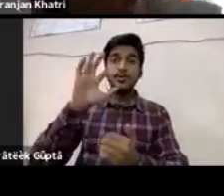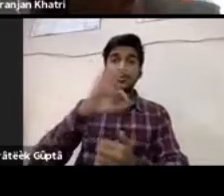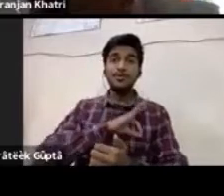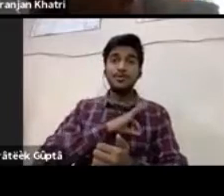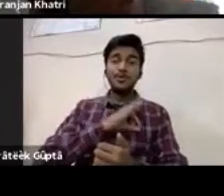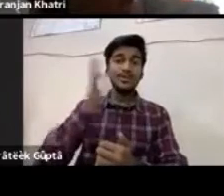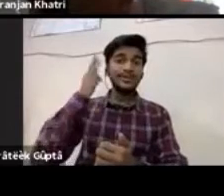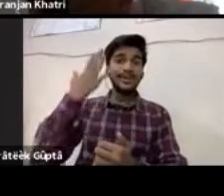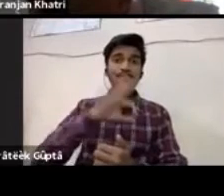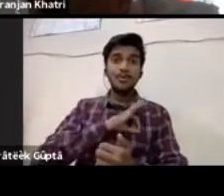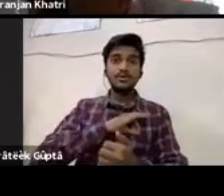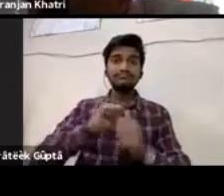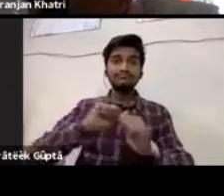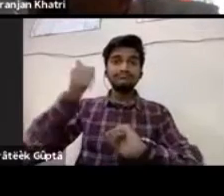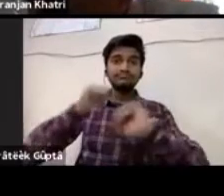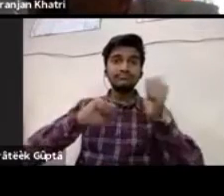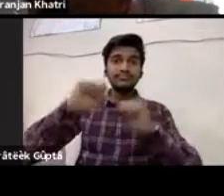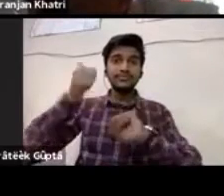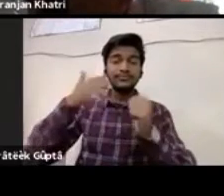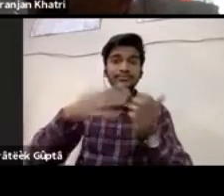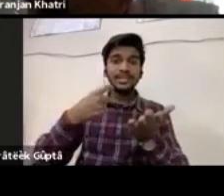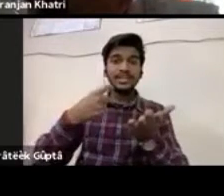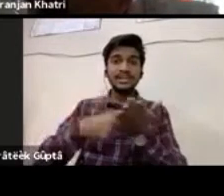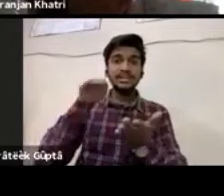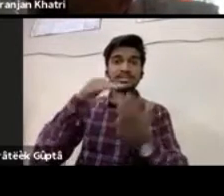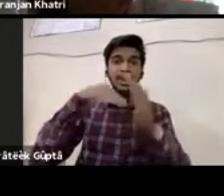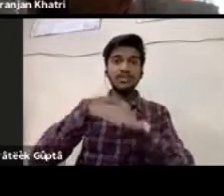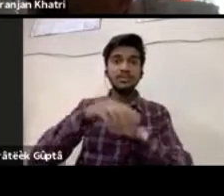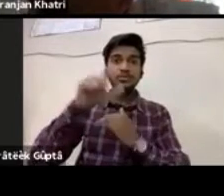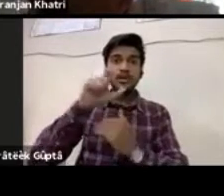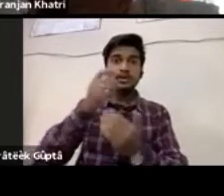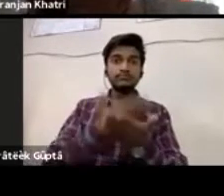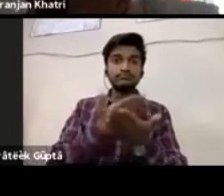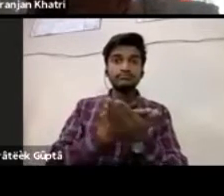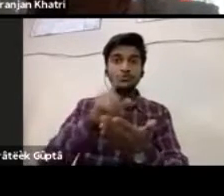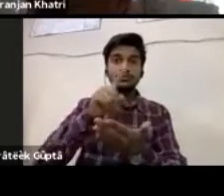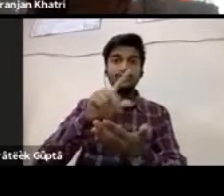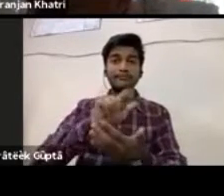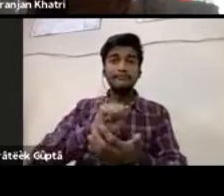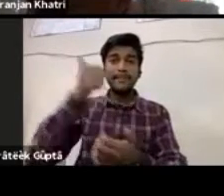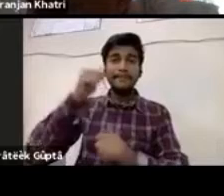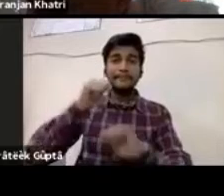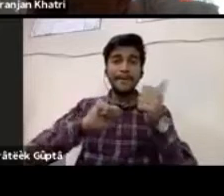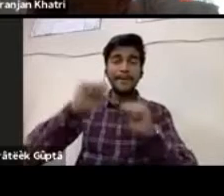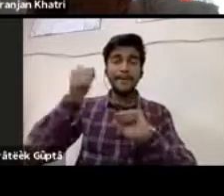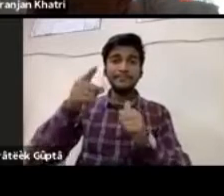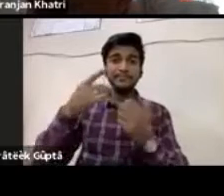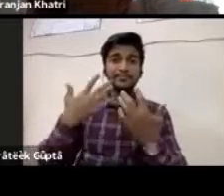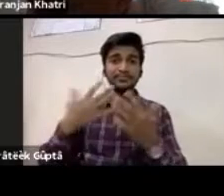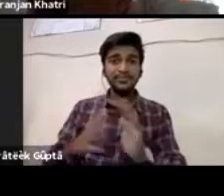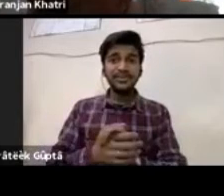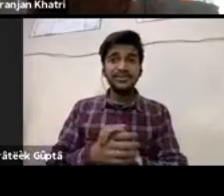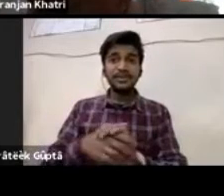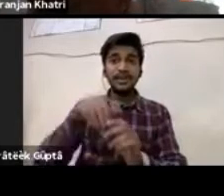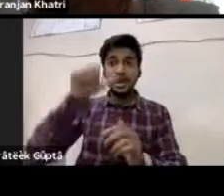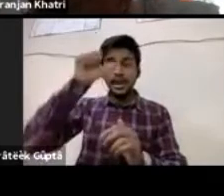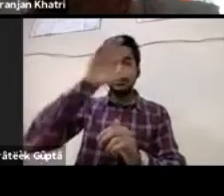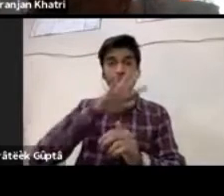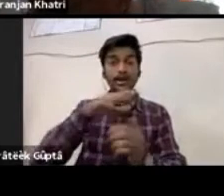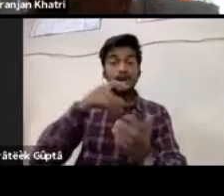PhD, राजस्थान एडमिनिस्ट्रेटिव सर्विसेज में मैंने 12th रैंक लिया जनरल मेरिट में आलो राजस्थान।